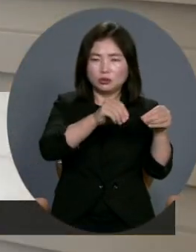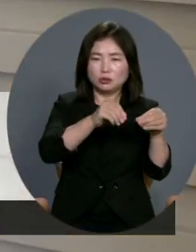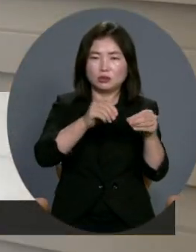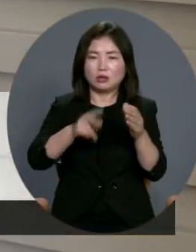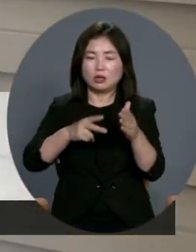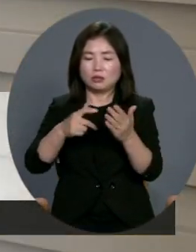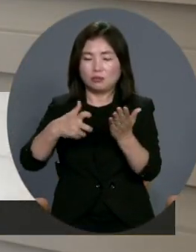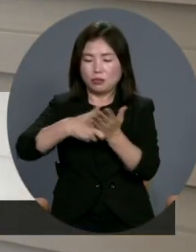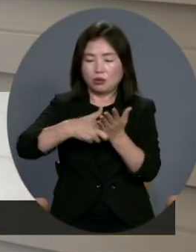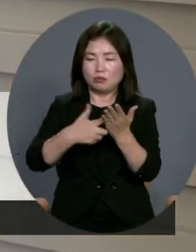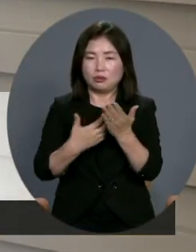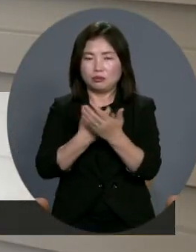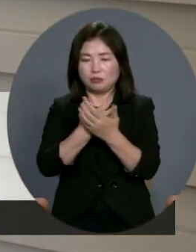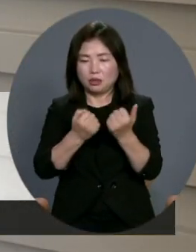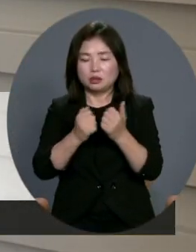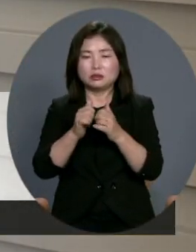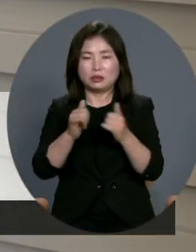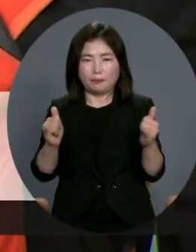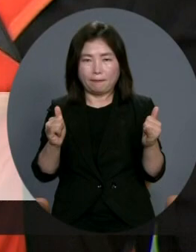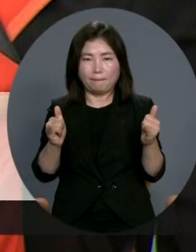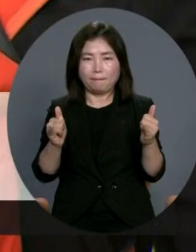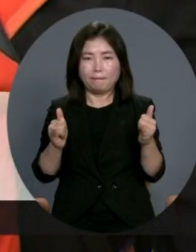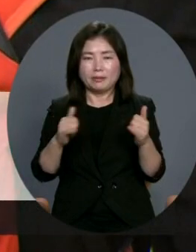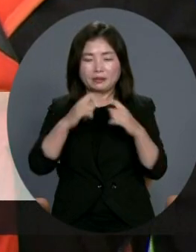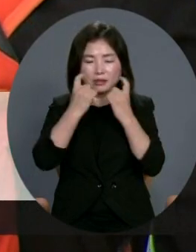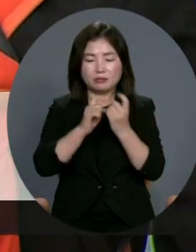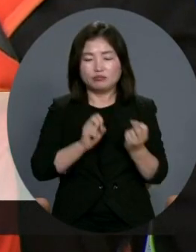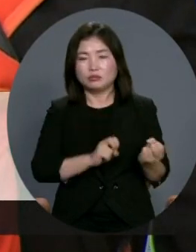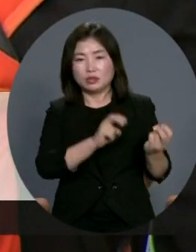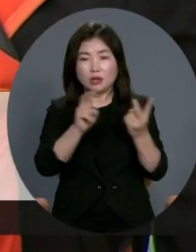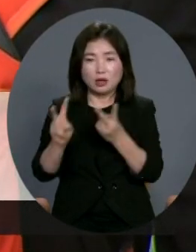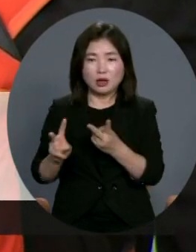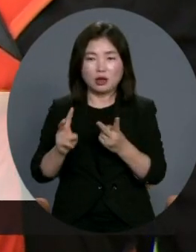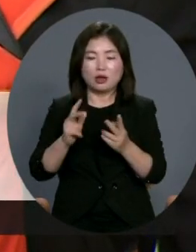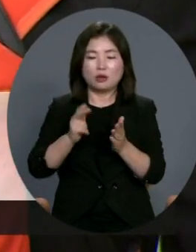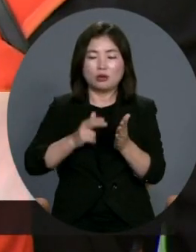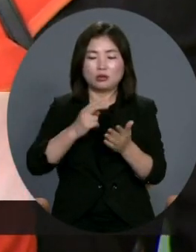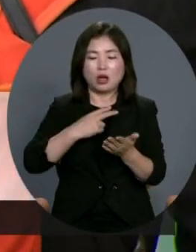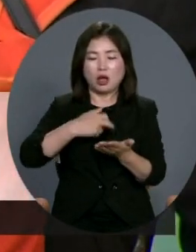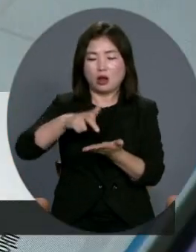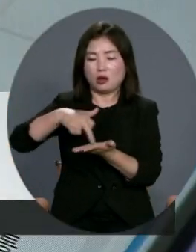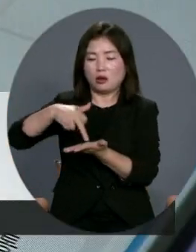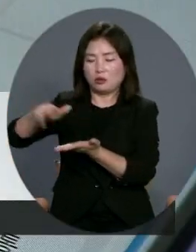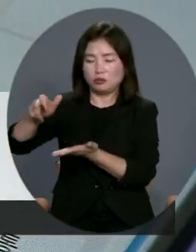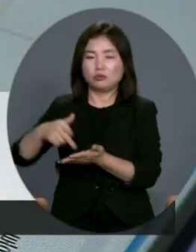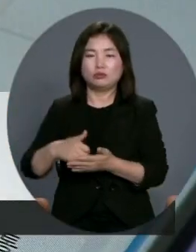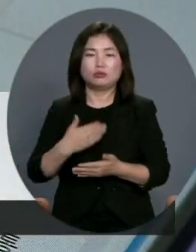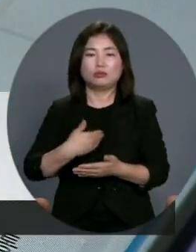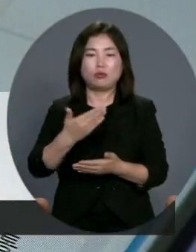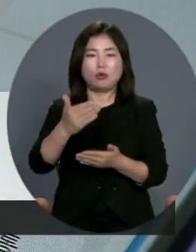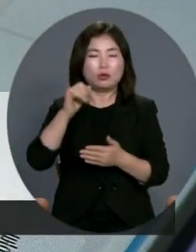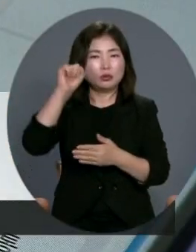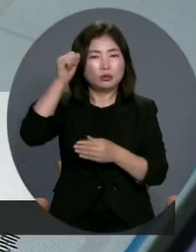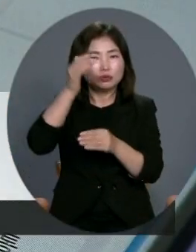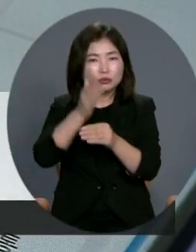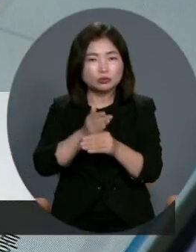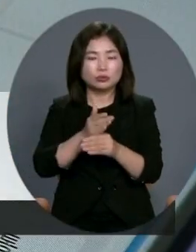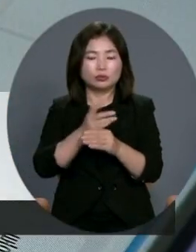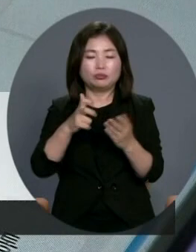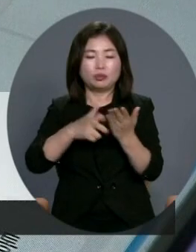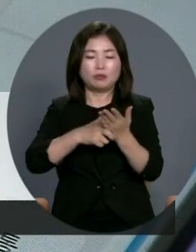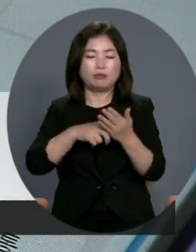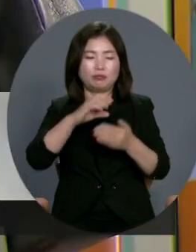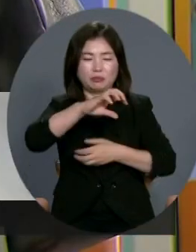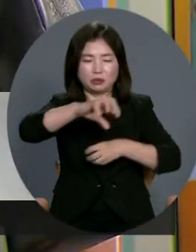열차의 승차권을 예매한 사람에게는 개별 문자메시지와 코레일톡 알림을 발송했고 파업 기간 중